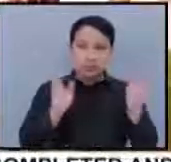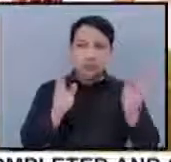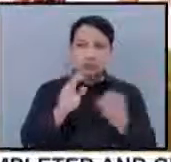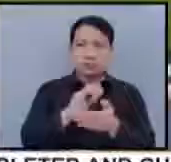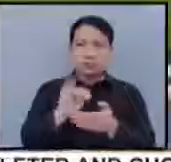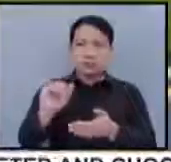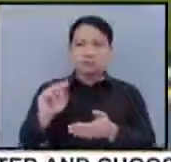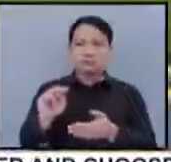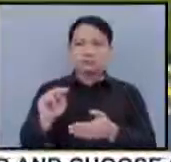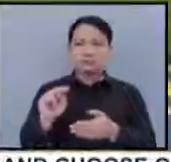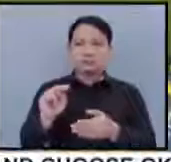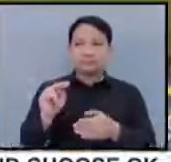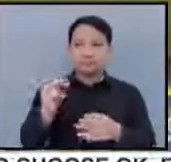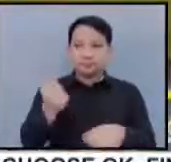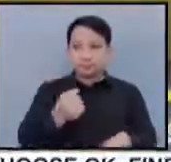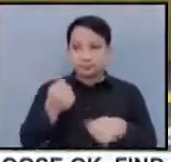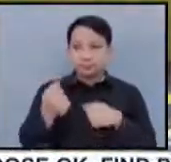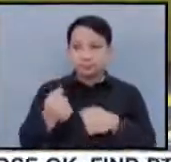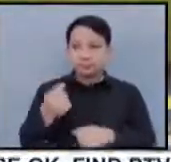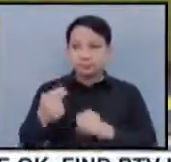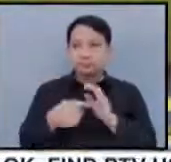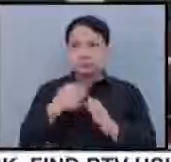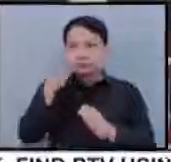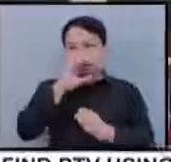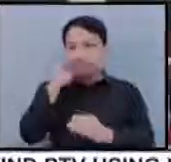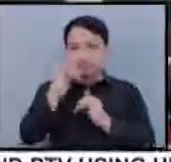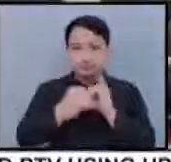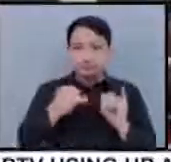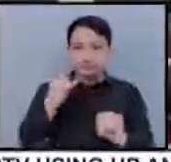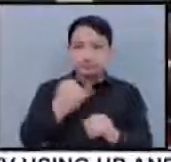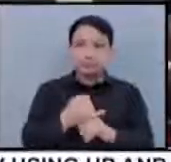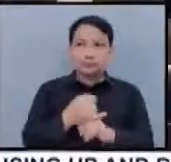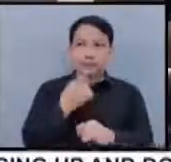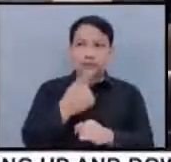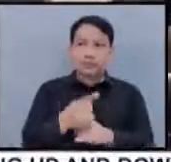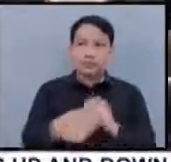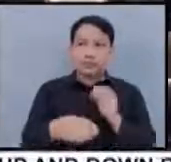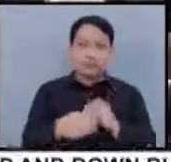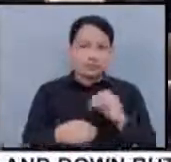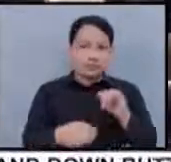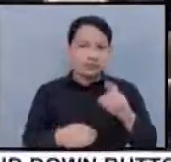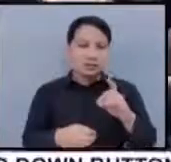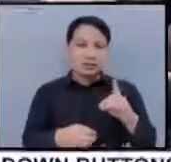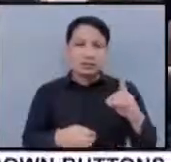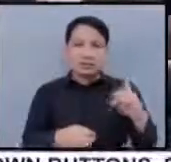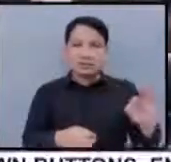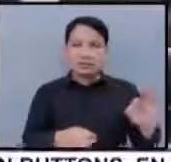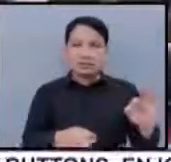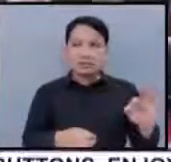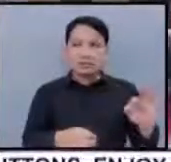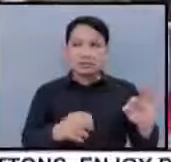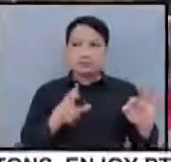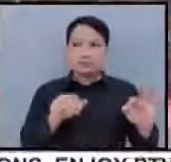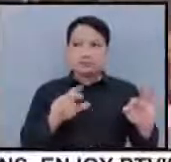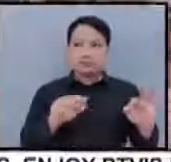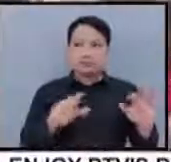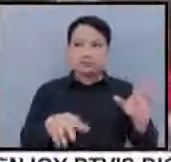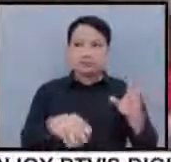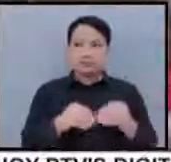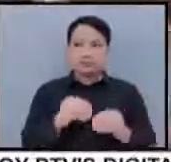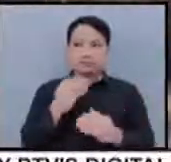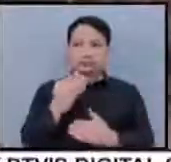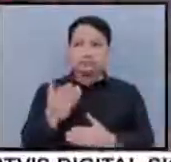Team ng Cebu sa International Dragon Boat Federation o IDBF sa 13th Club Crew Championships sa